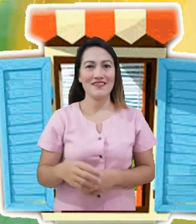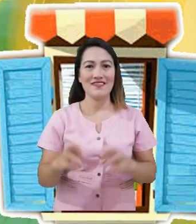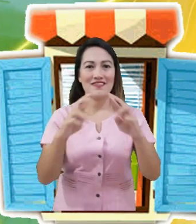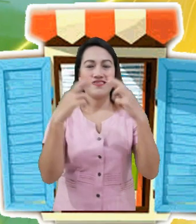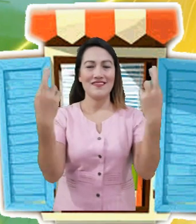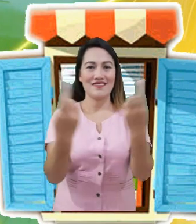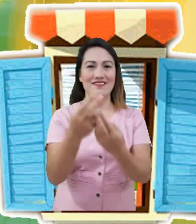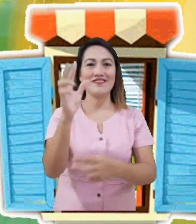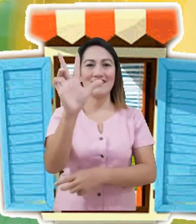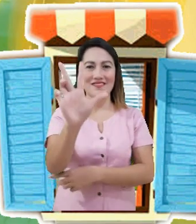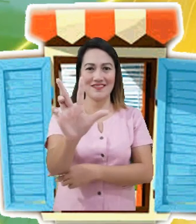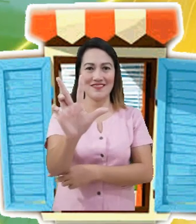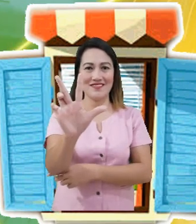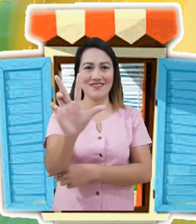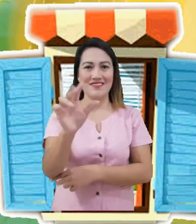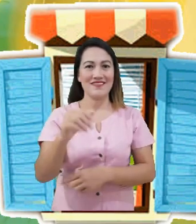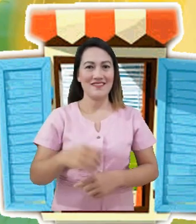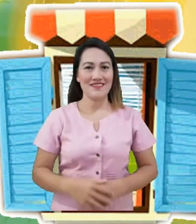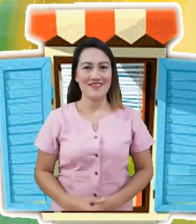3.